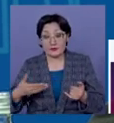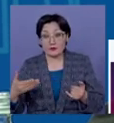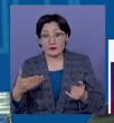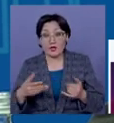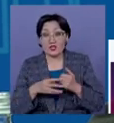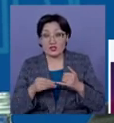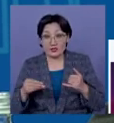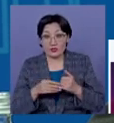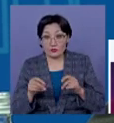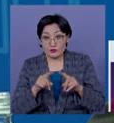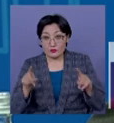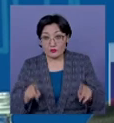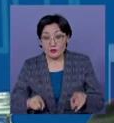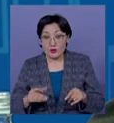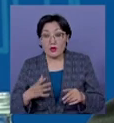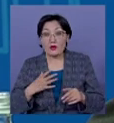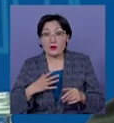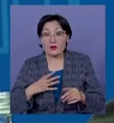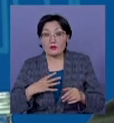жер учаскелерін мәжбүрлеп